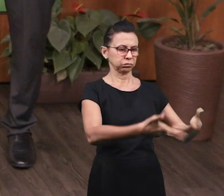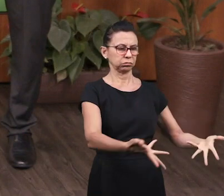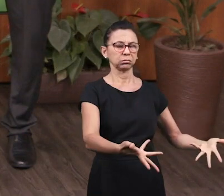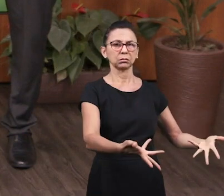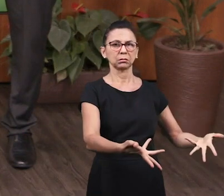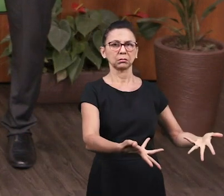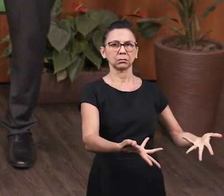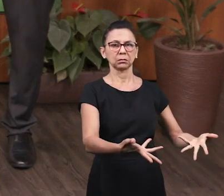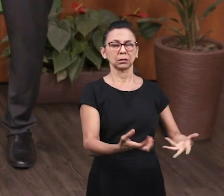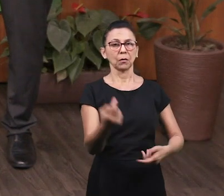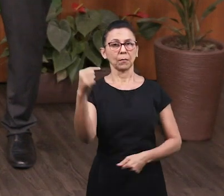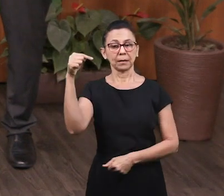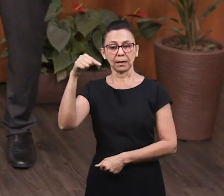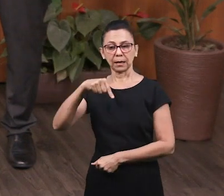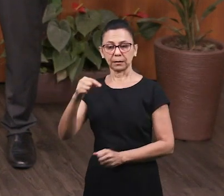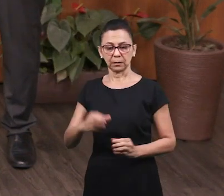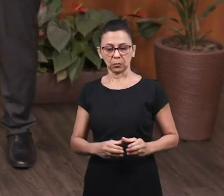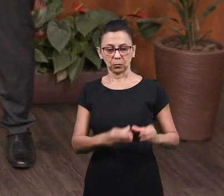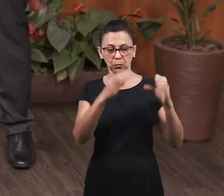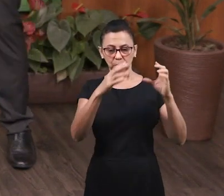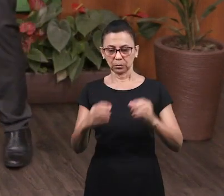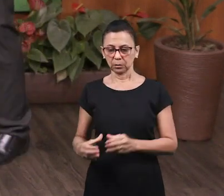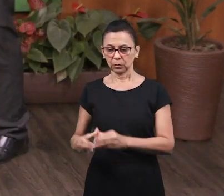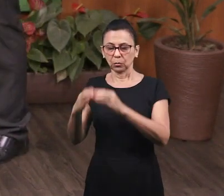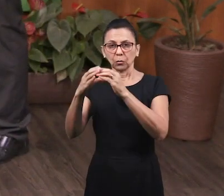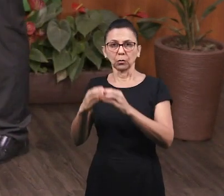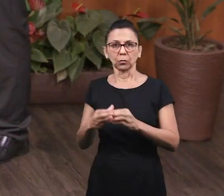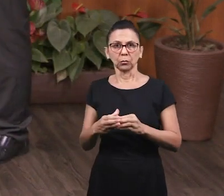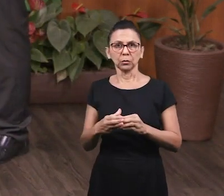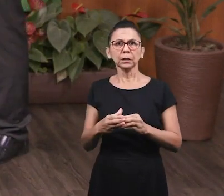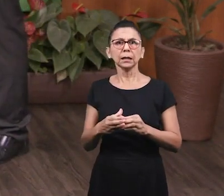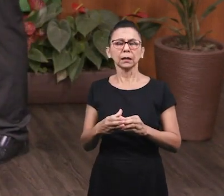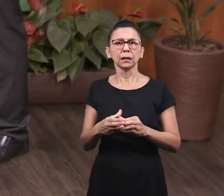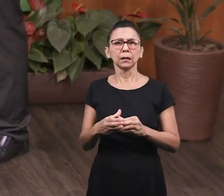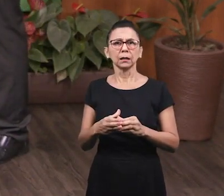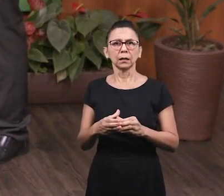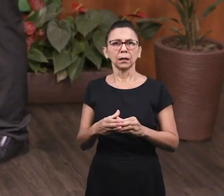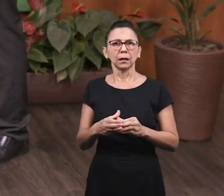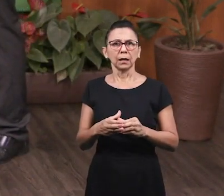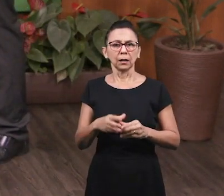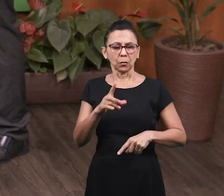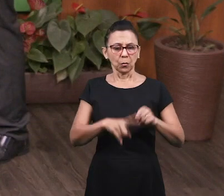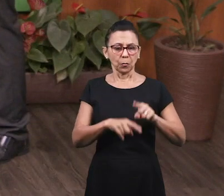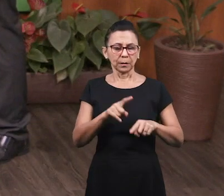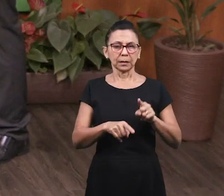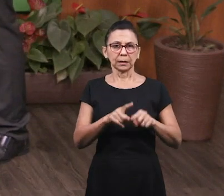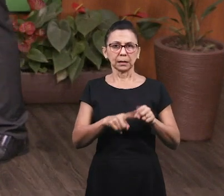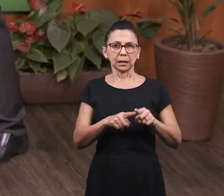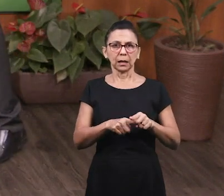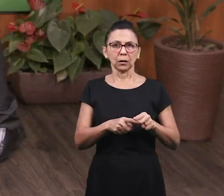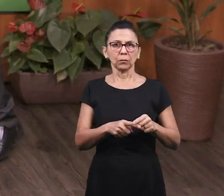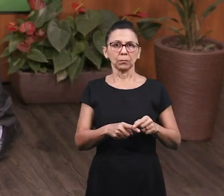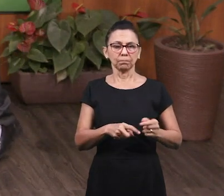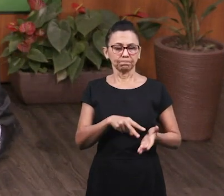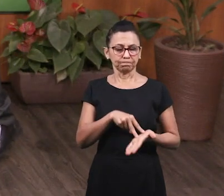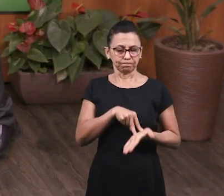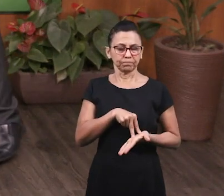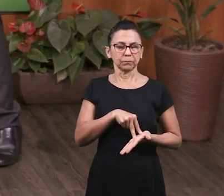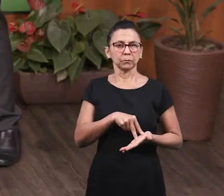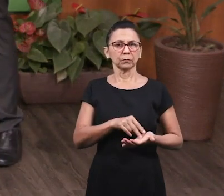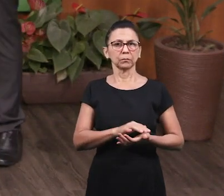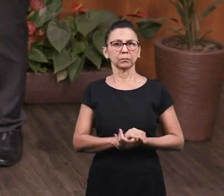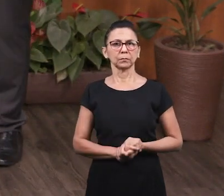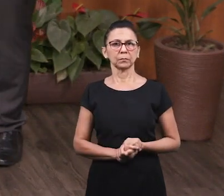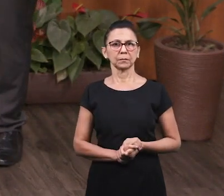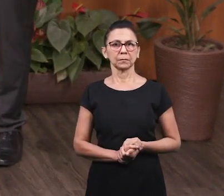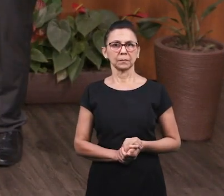corrompt, exigeait un matériel résistant. On ne pouvait pas mettre n'importe quoi. C'est pour cela que